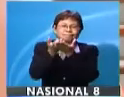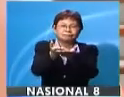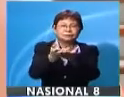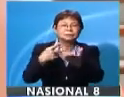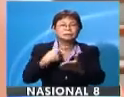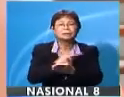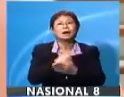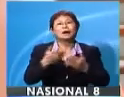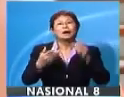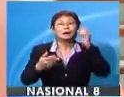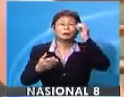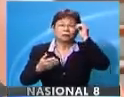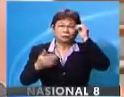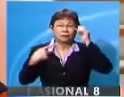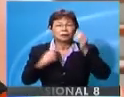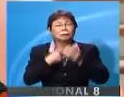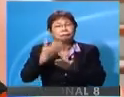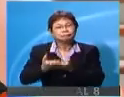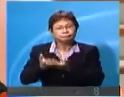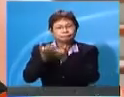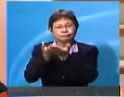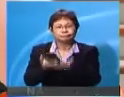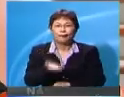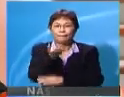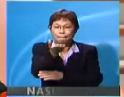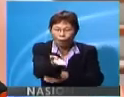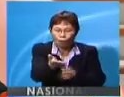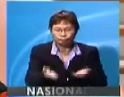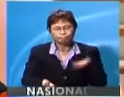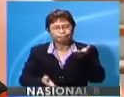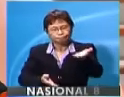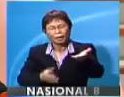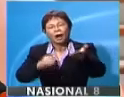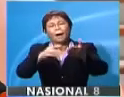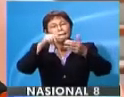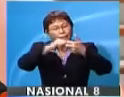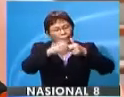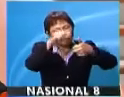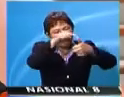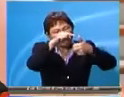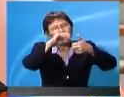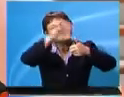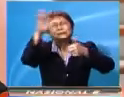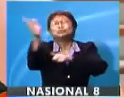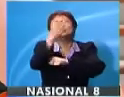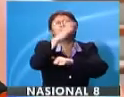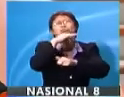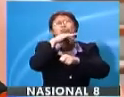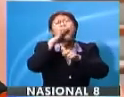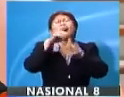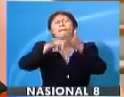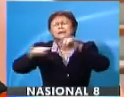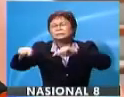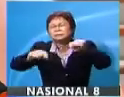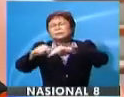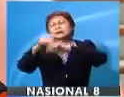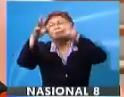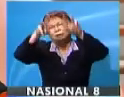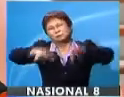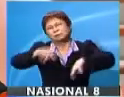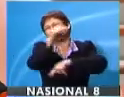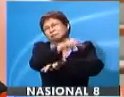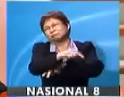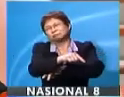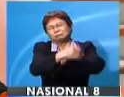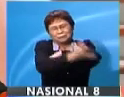yang kami akan bawa akan membincangkan isu-isu berkaitan dengan jerebu, apakah tindakan-tindakan negara-negara ASEAN lah untuk